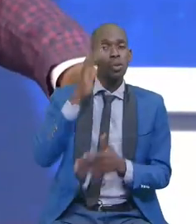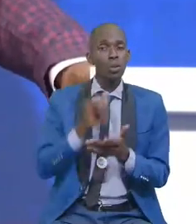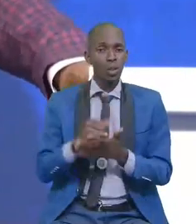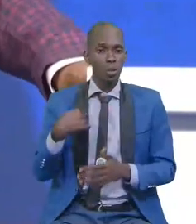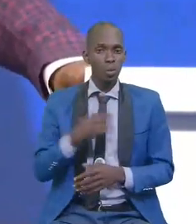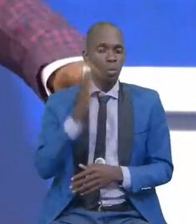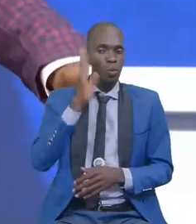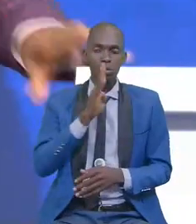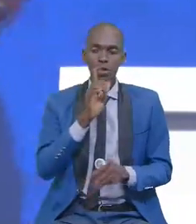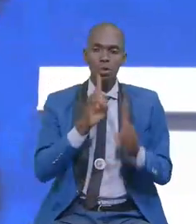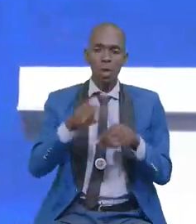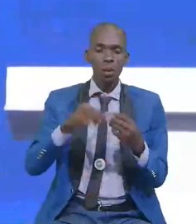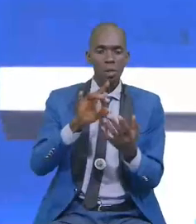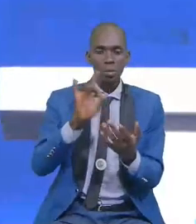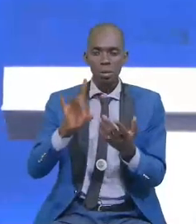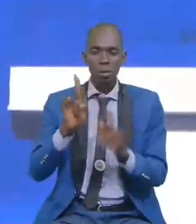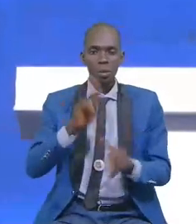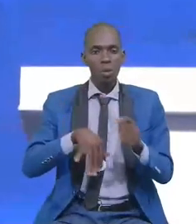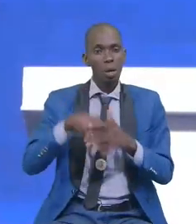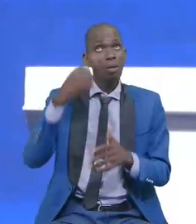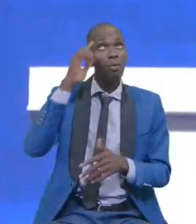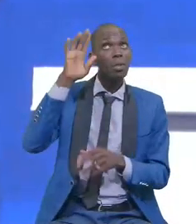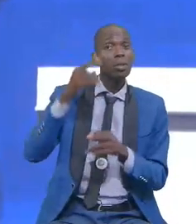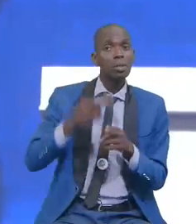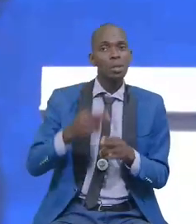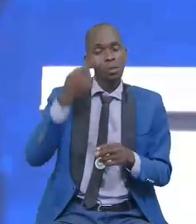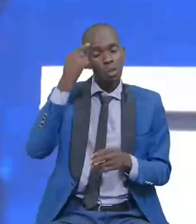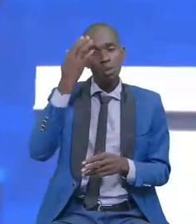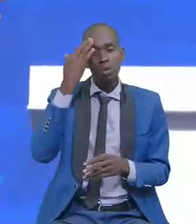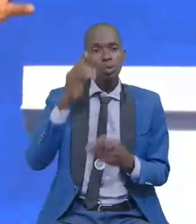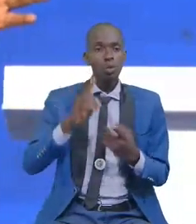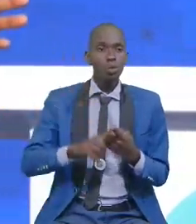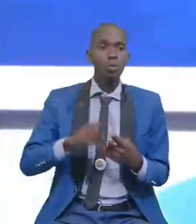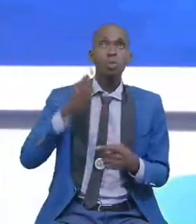parler de sa visitation glorieuse. Et nous devons être